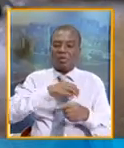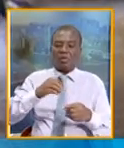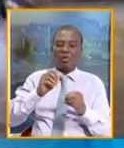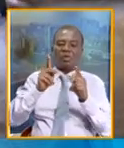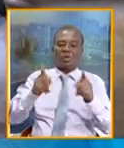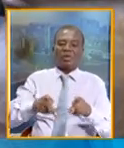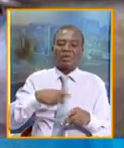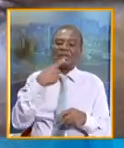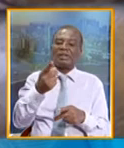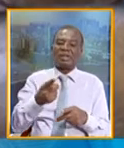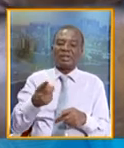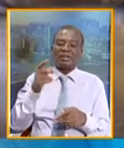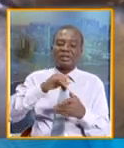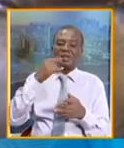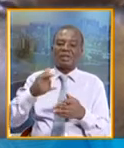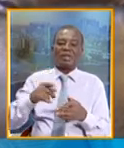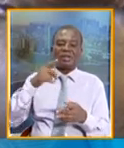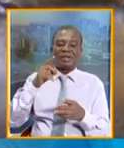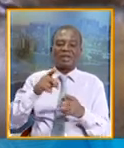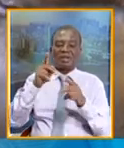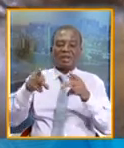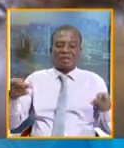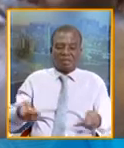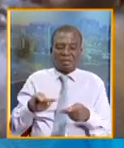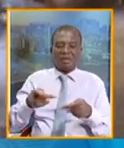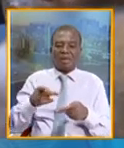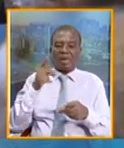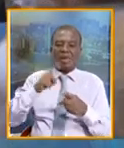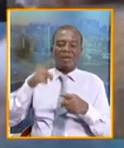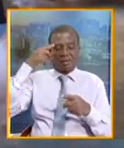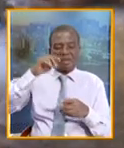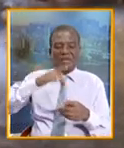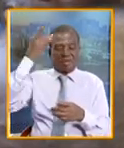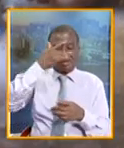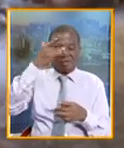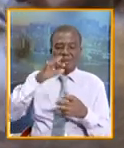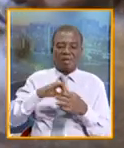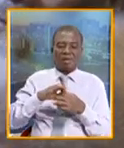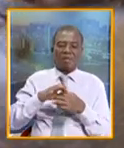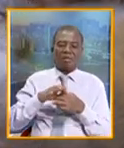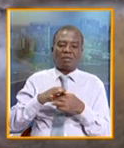l'occasion d'exprimer ce qu'était la position donc, de l'opposition en ce qui concerne donc, la CEI.